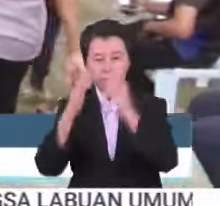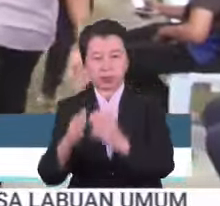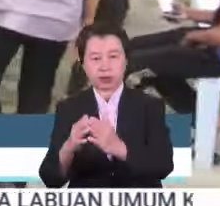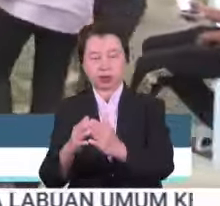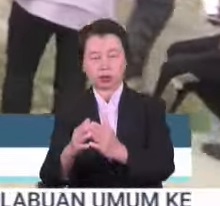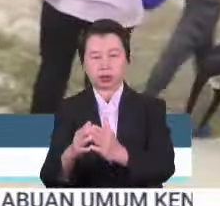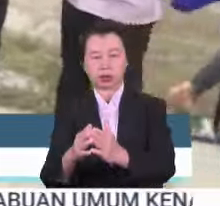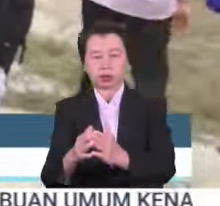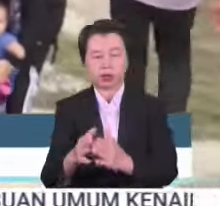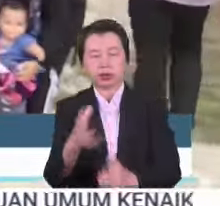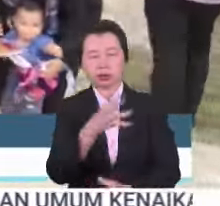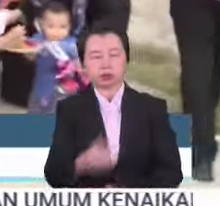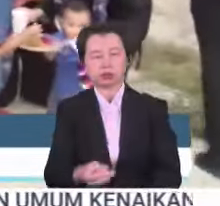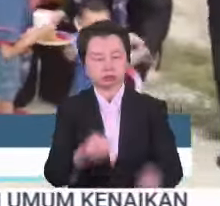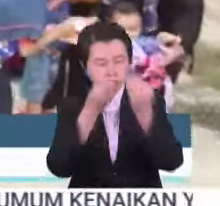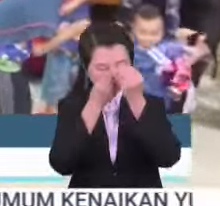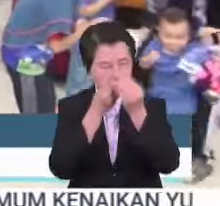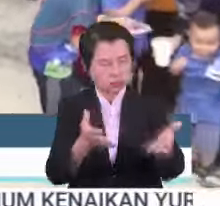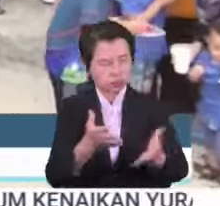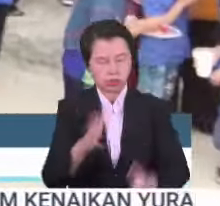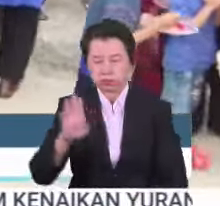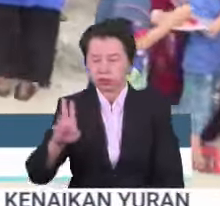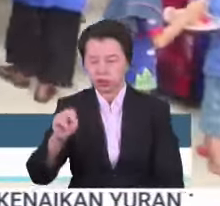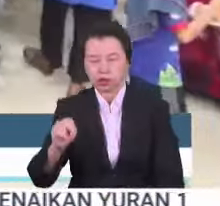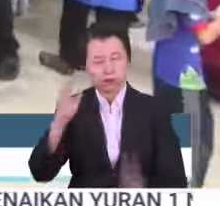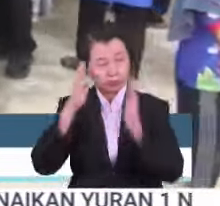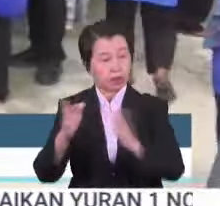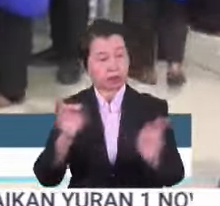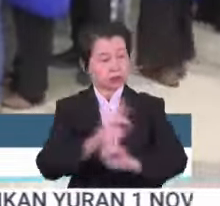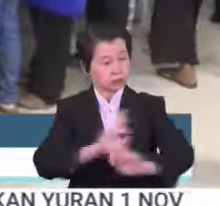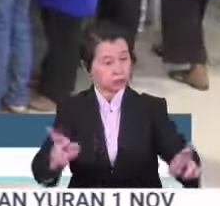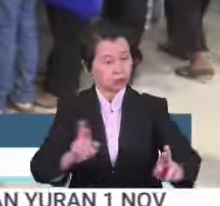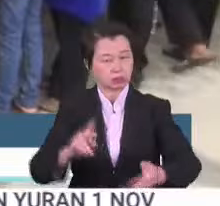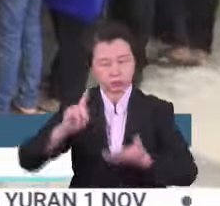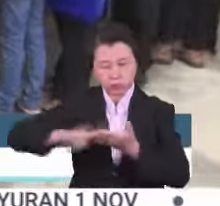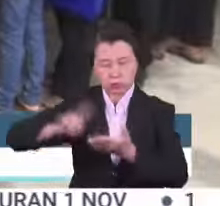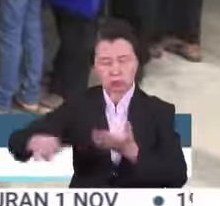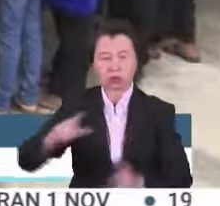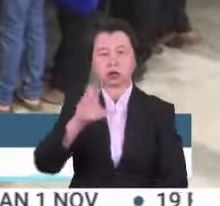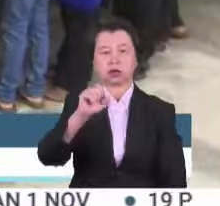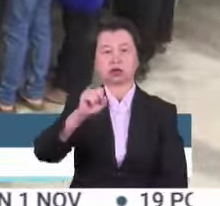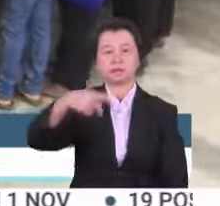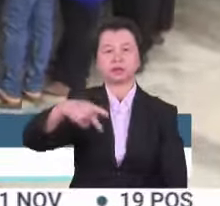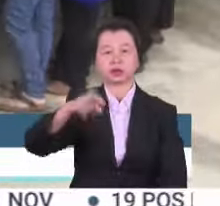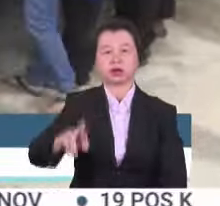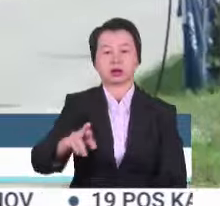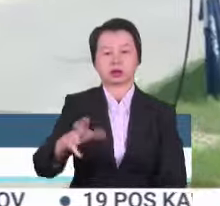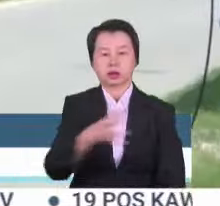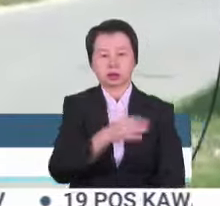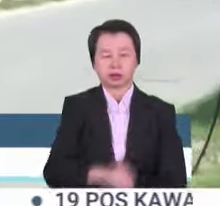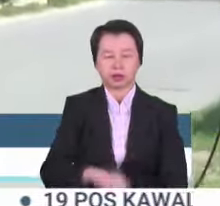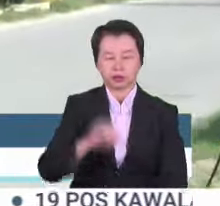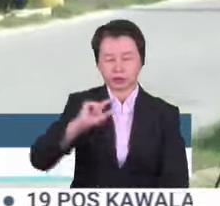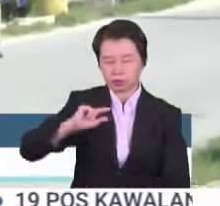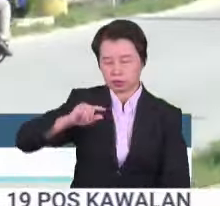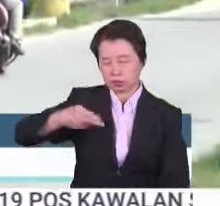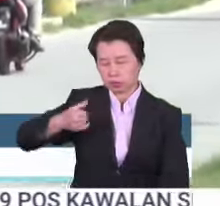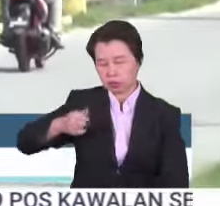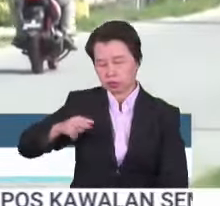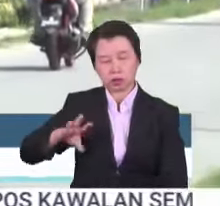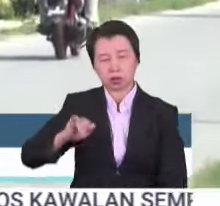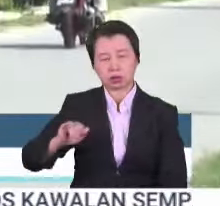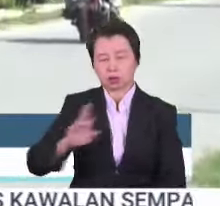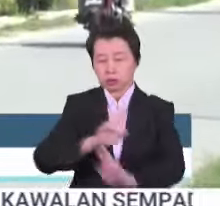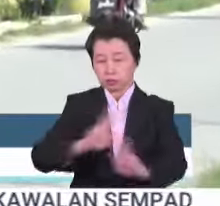Rusdi Wan Ismail dan memaklumkan BN Pahang bersedia untuk disiasat SPR. Sementara itu, Tan Sri Abdul Ghani berkata